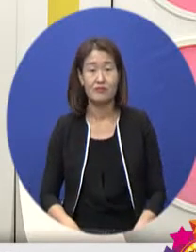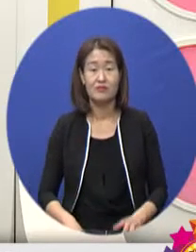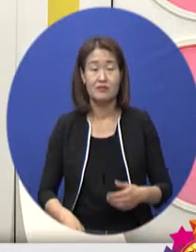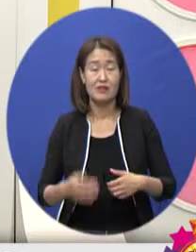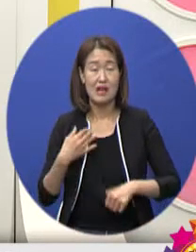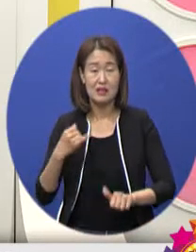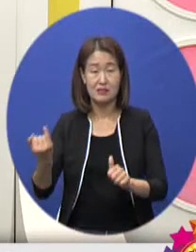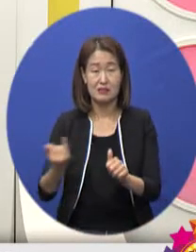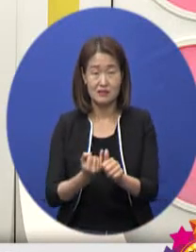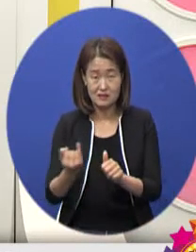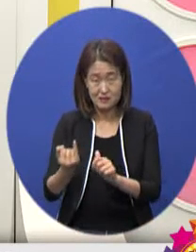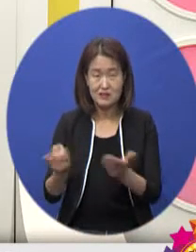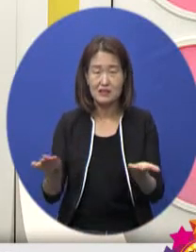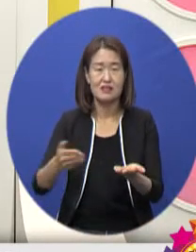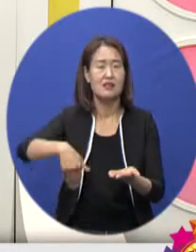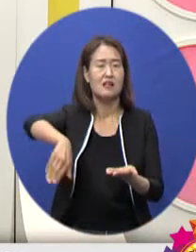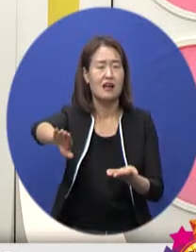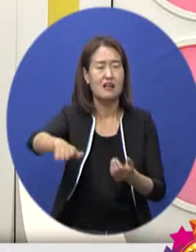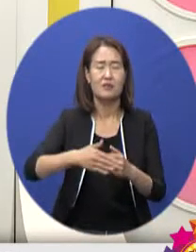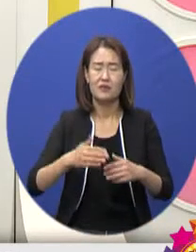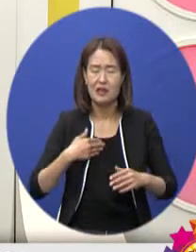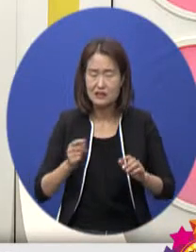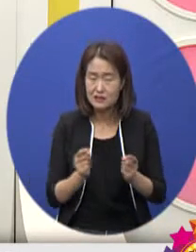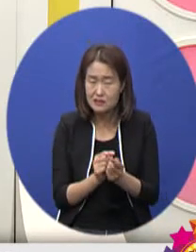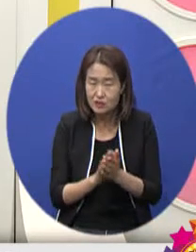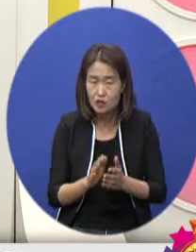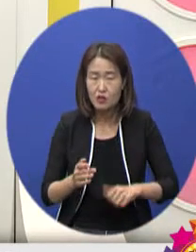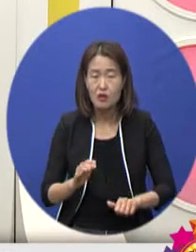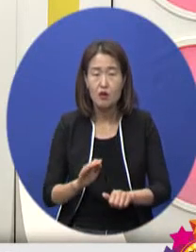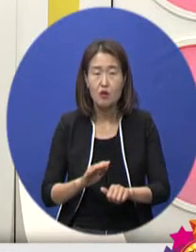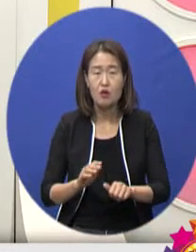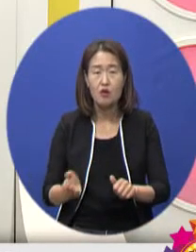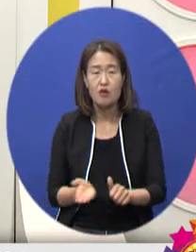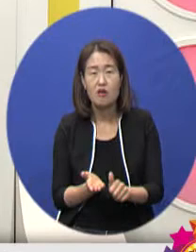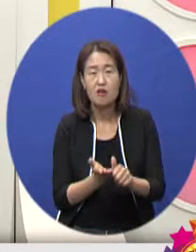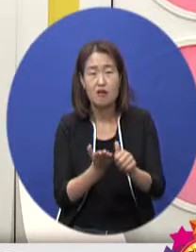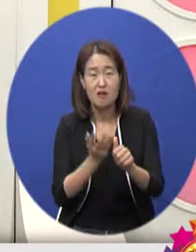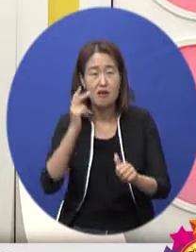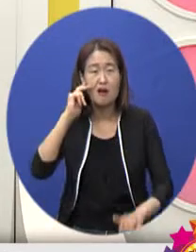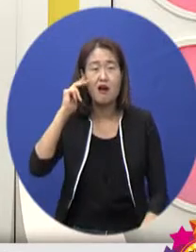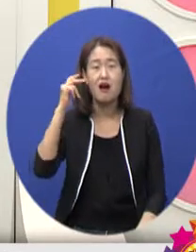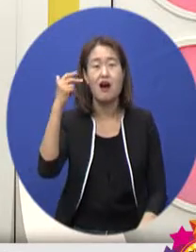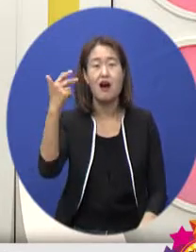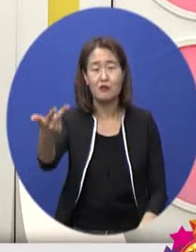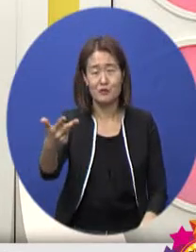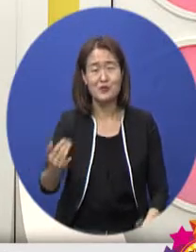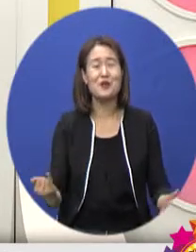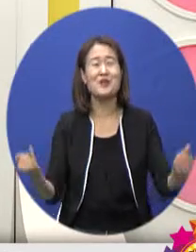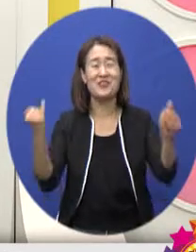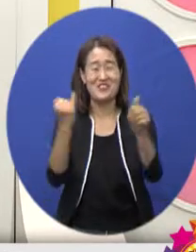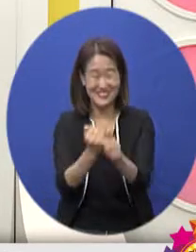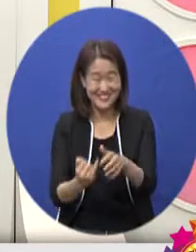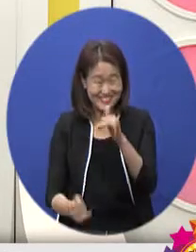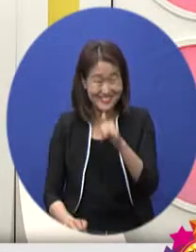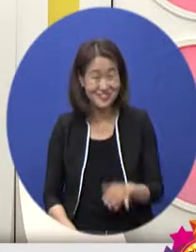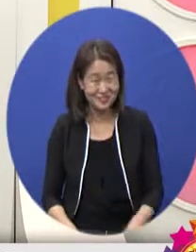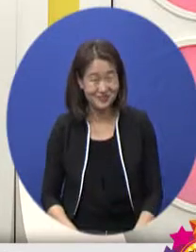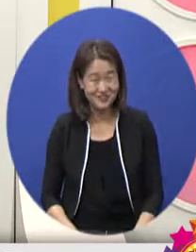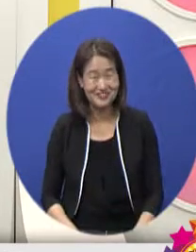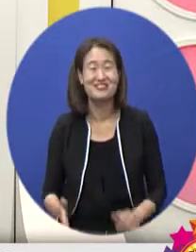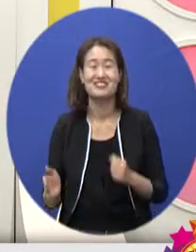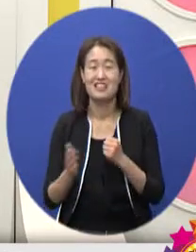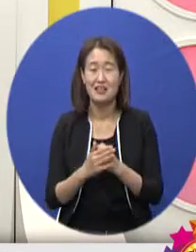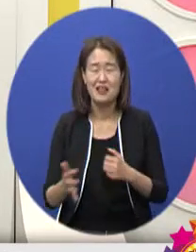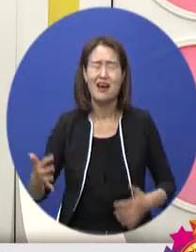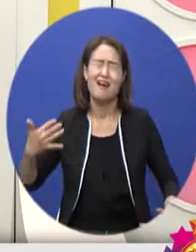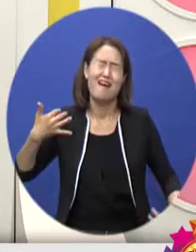며느리가 직장을 나가기 때문에 손주를 키웠는데 그 손주가 이제 다음 일요일 날 결혼식을 해요. 아이고 축하합니다, 어머니. 네, 그래서 너무